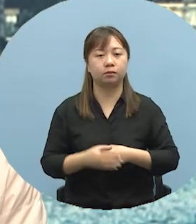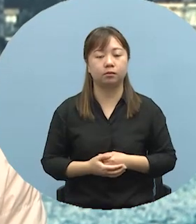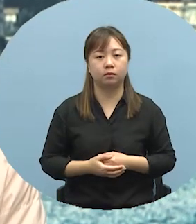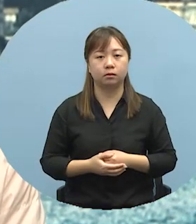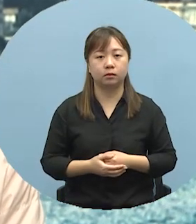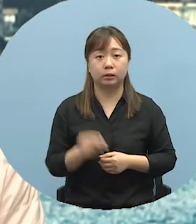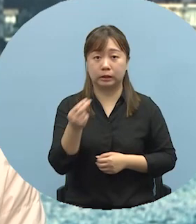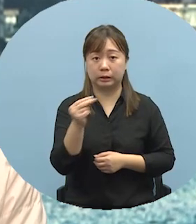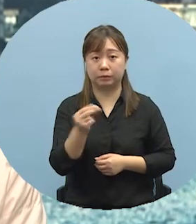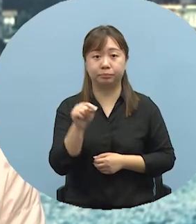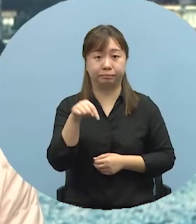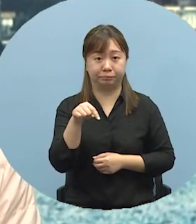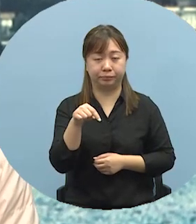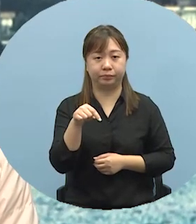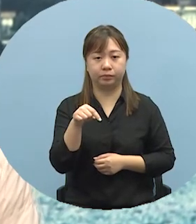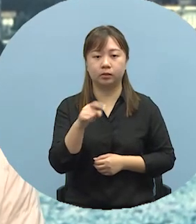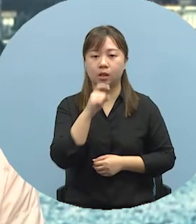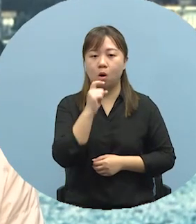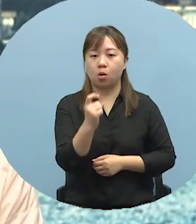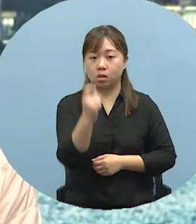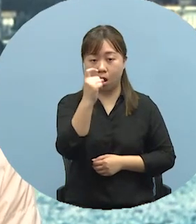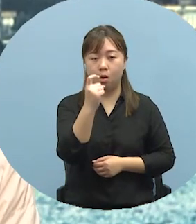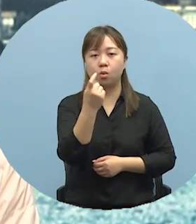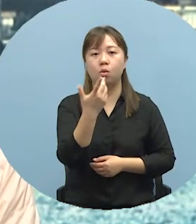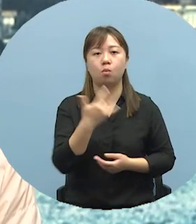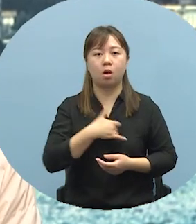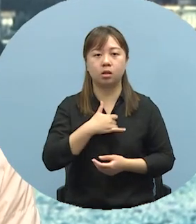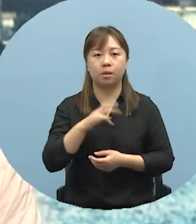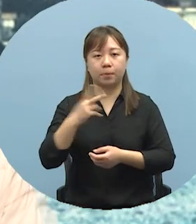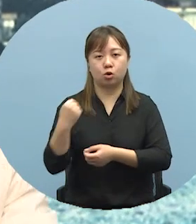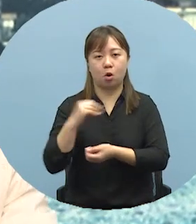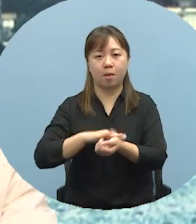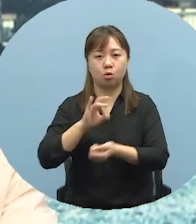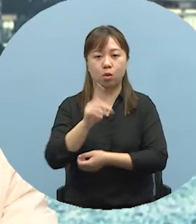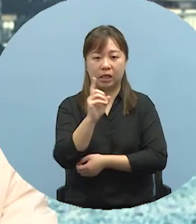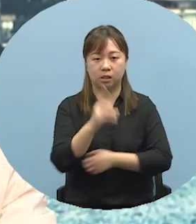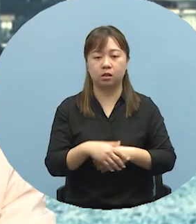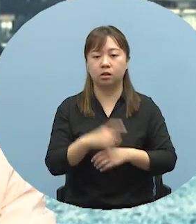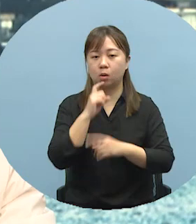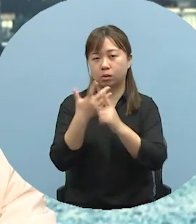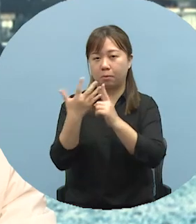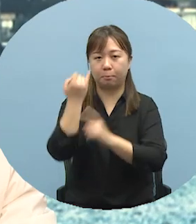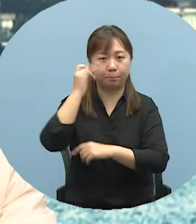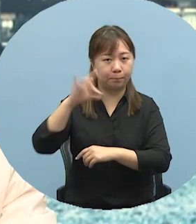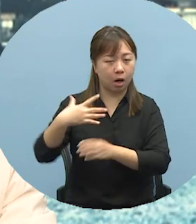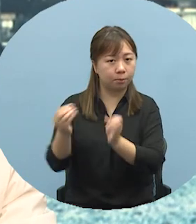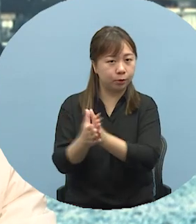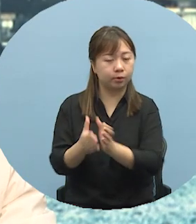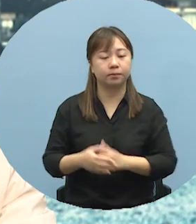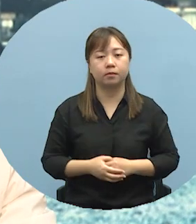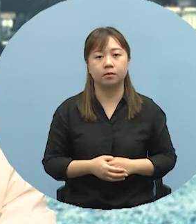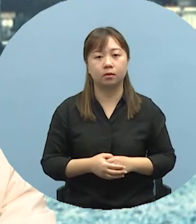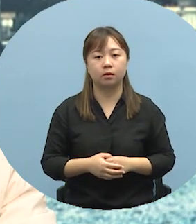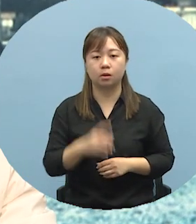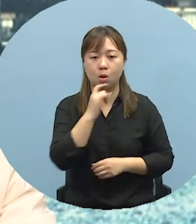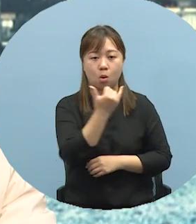嗰77個本地個案入邊咧，就有9個懷疑係 Delta 噶啦，15宗咧係暫時揾唔到源頭嘅個案。咁